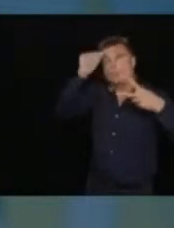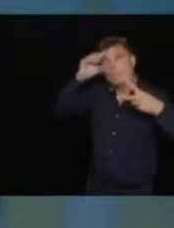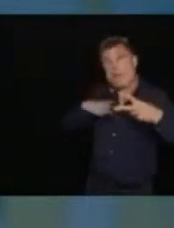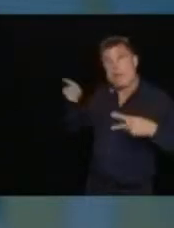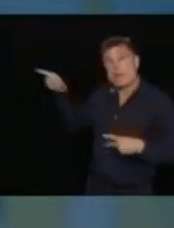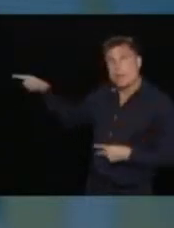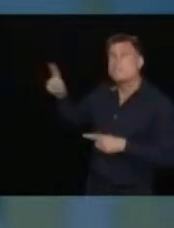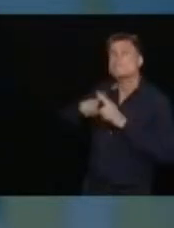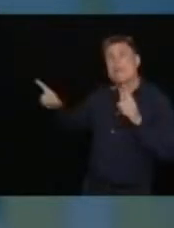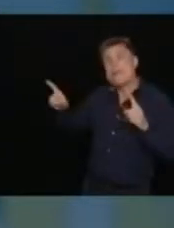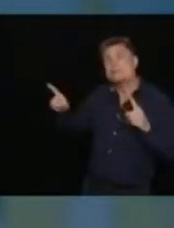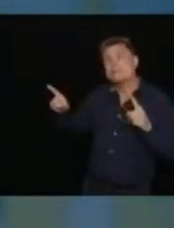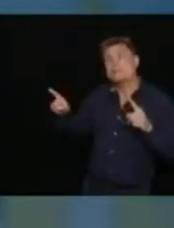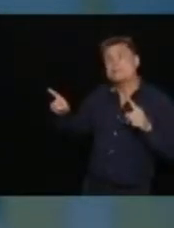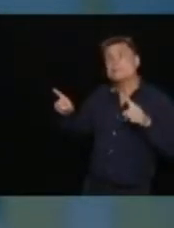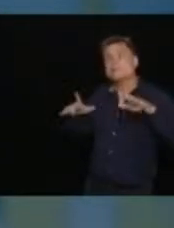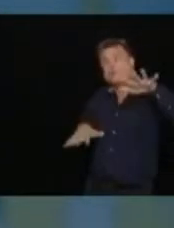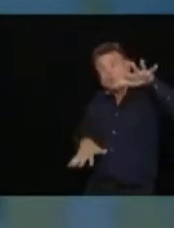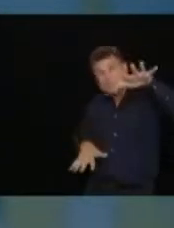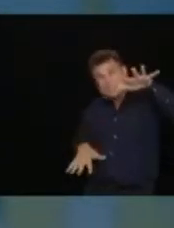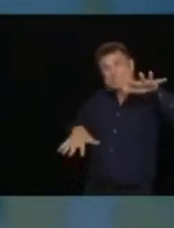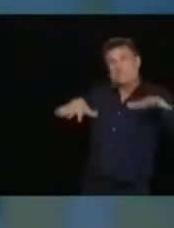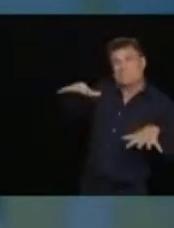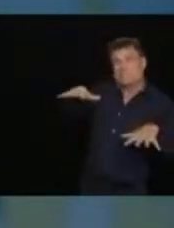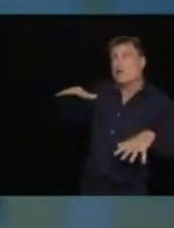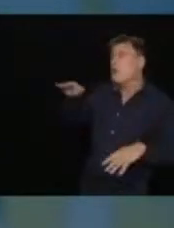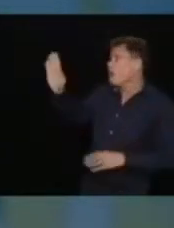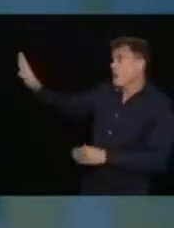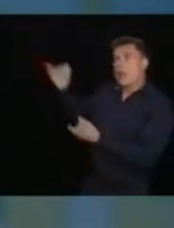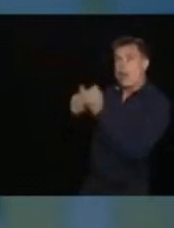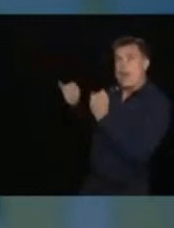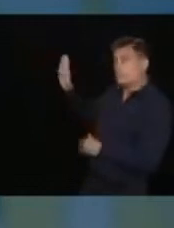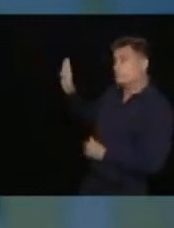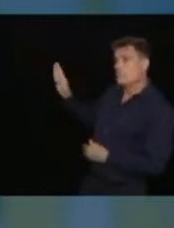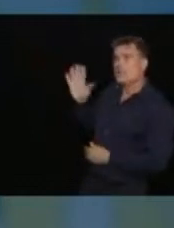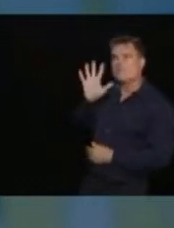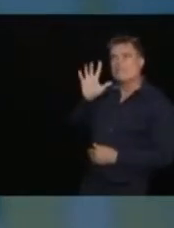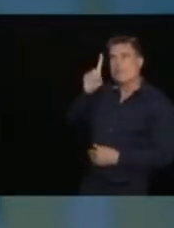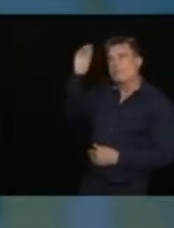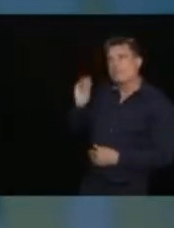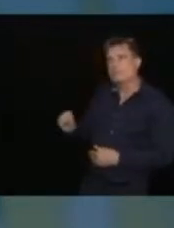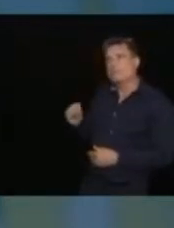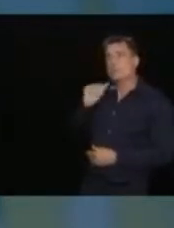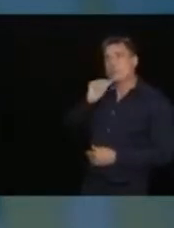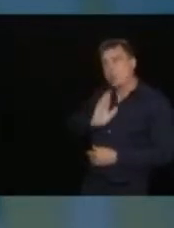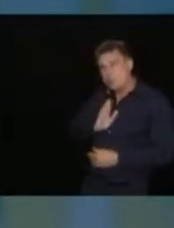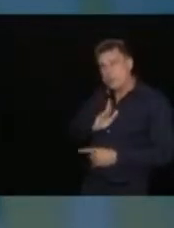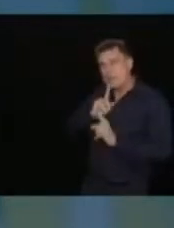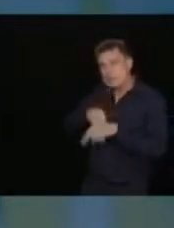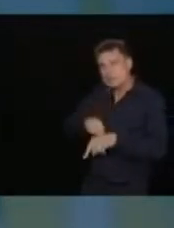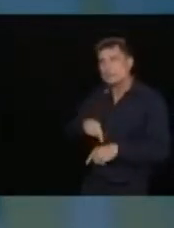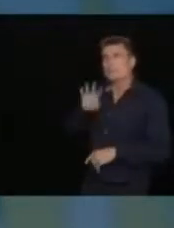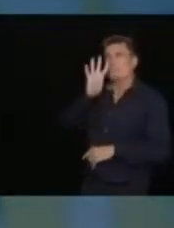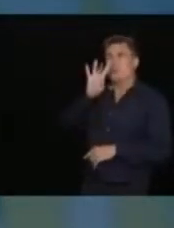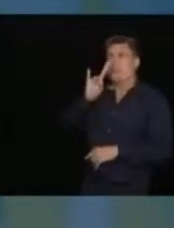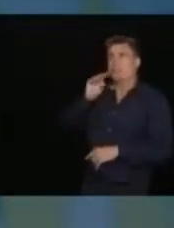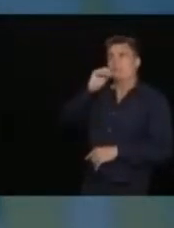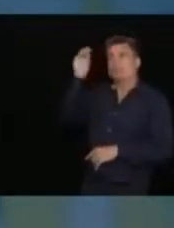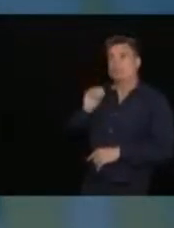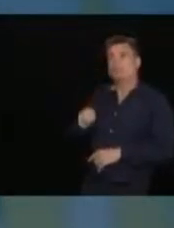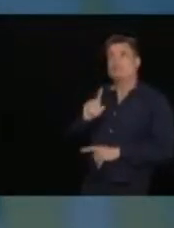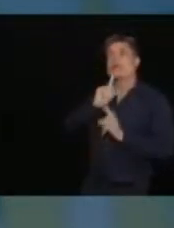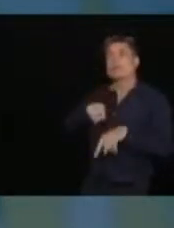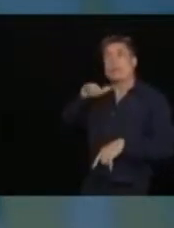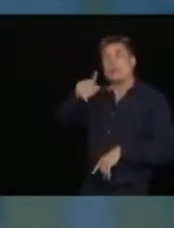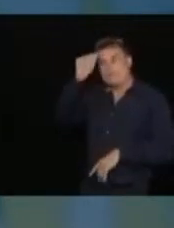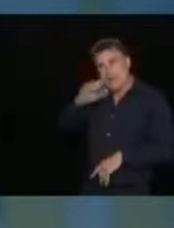成了，这个也是好的事情，我们作为华裔也是感到骄傲的。那么这里边这个第2列呢是权